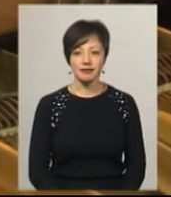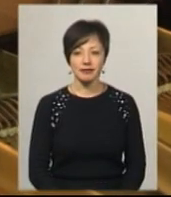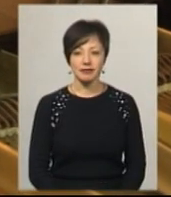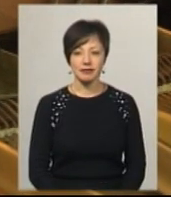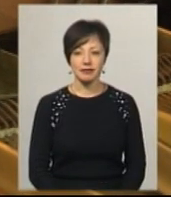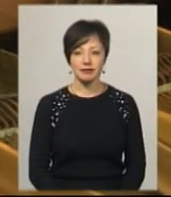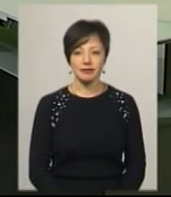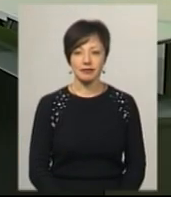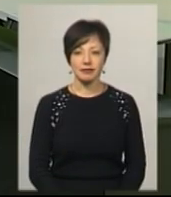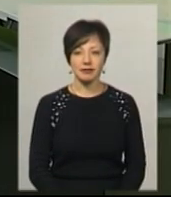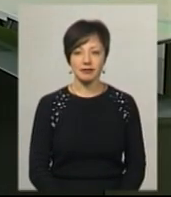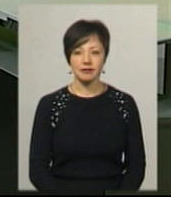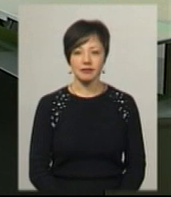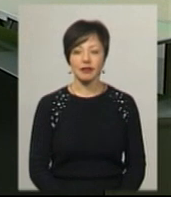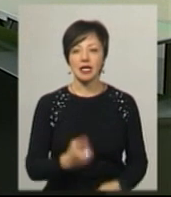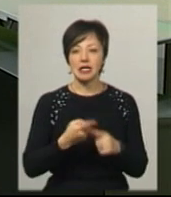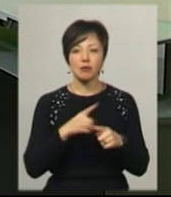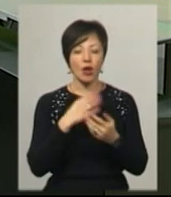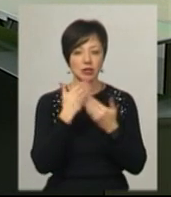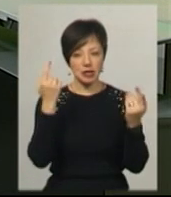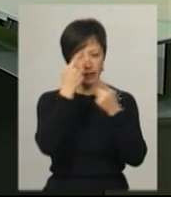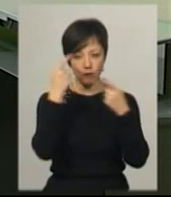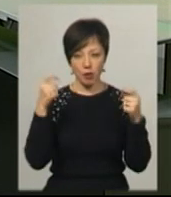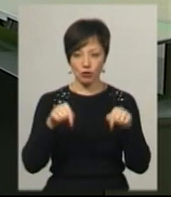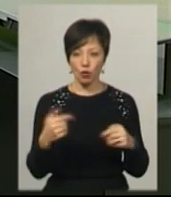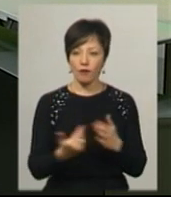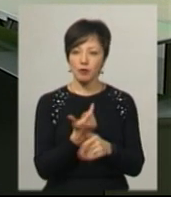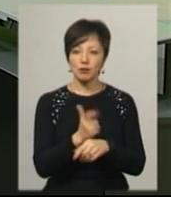Хмельницький. Це була остання інформація